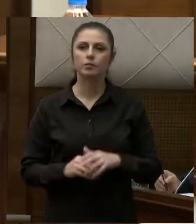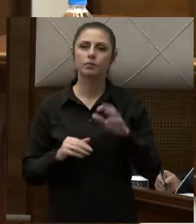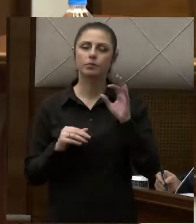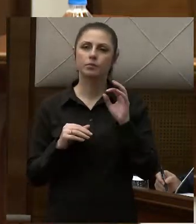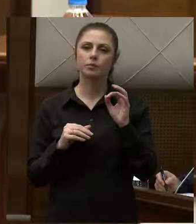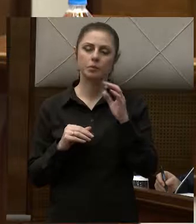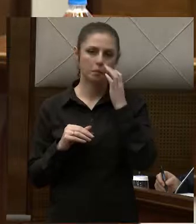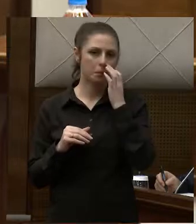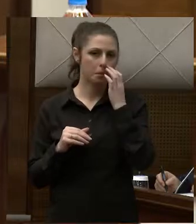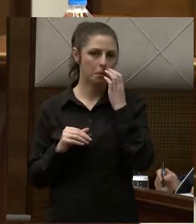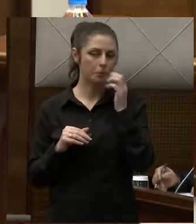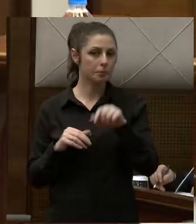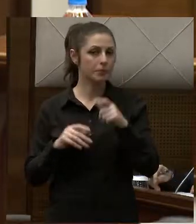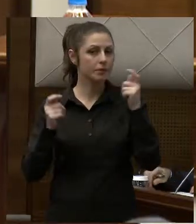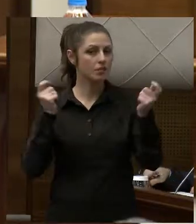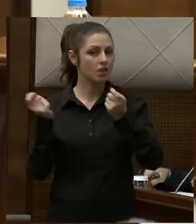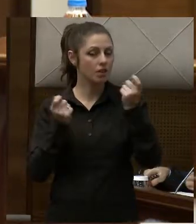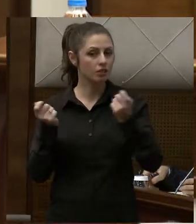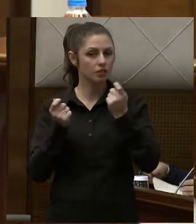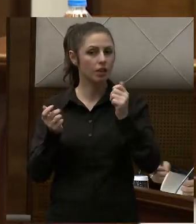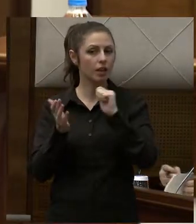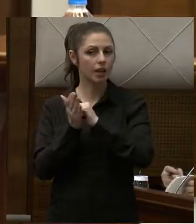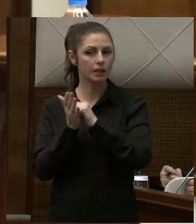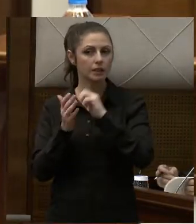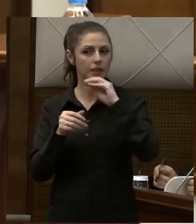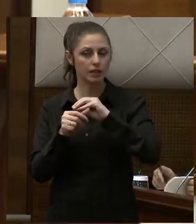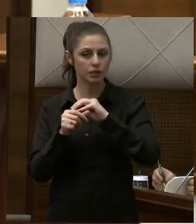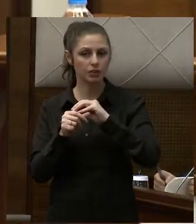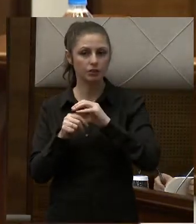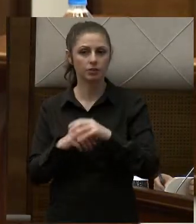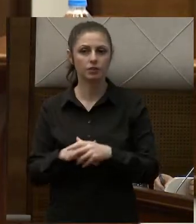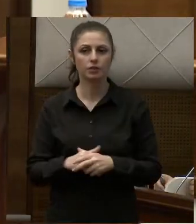belirttikten sonra bu çalışan gazetecilerle ilgili